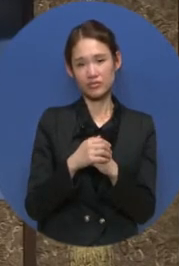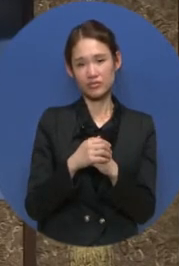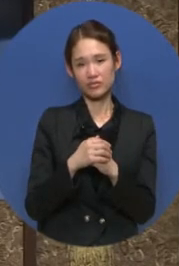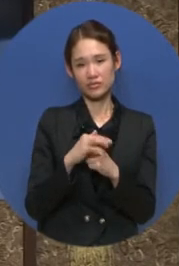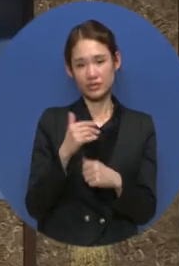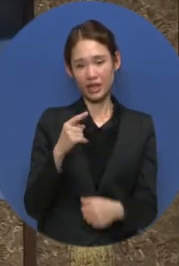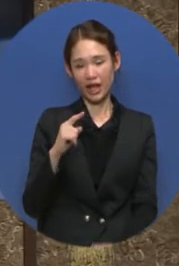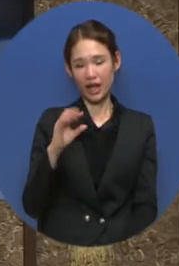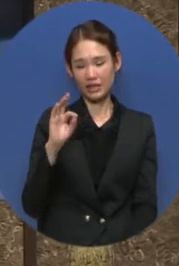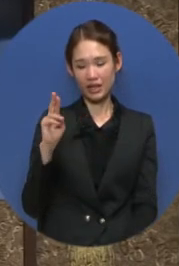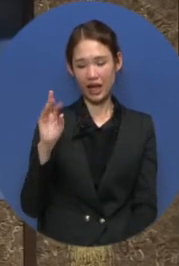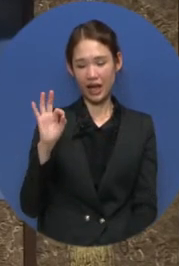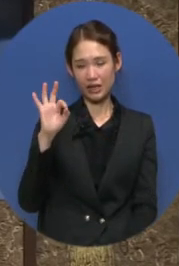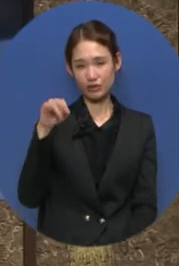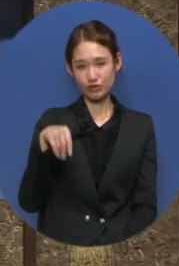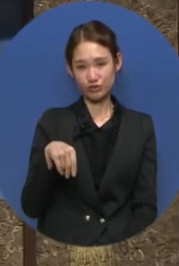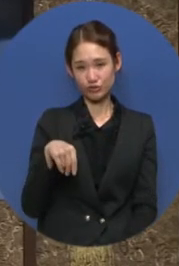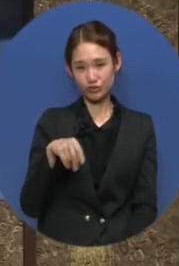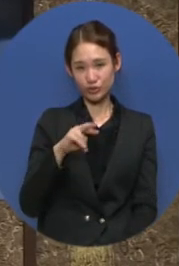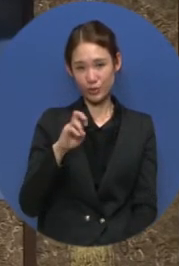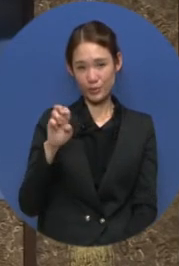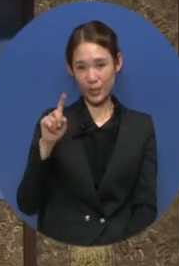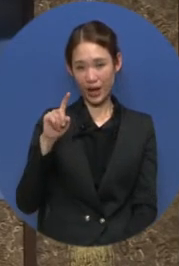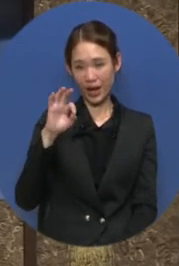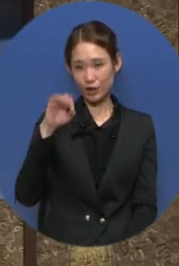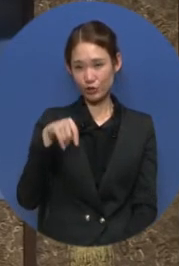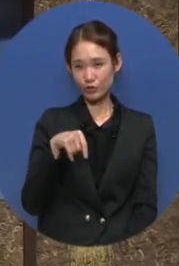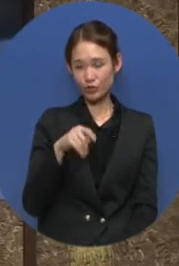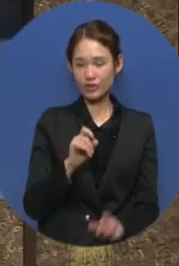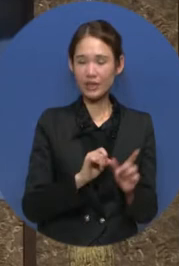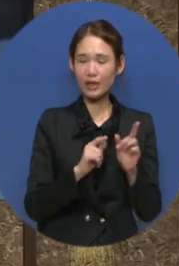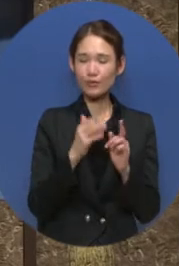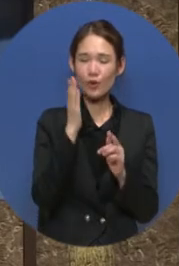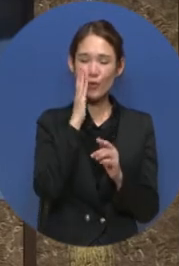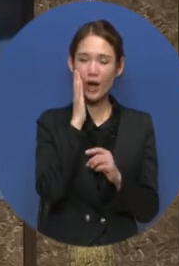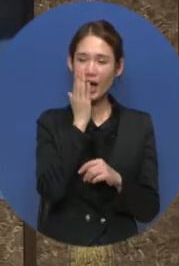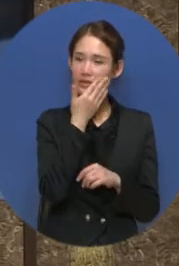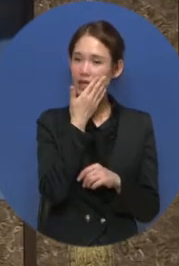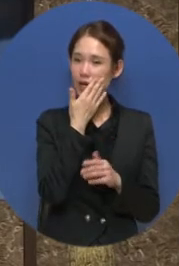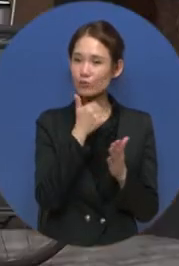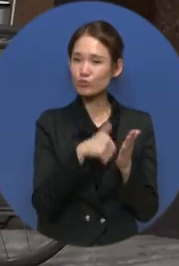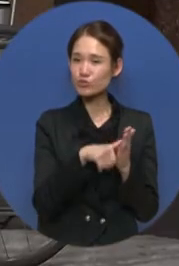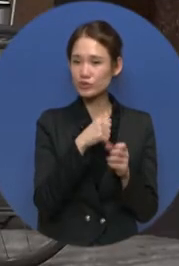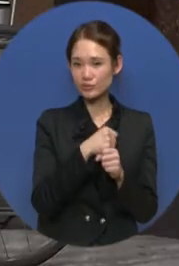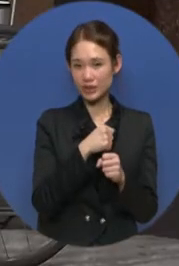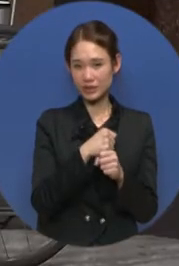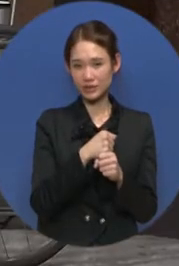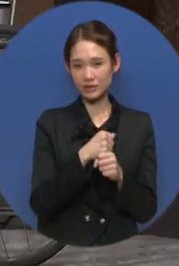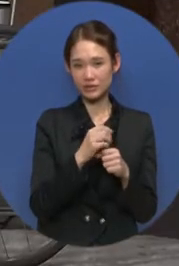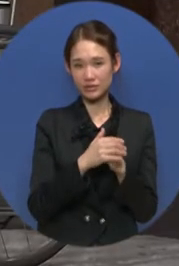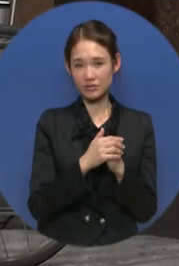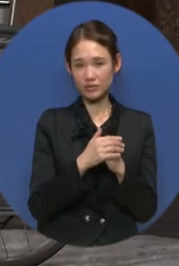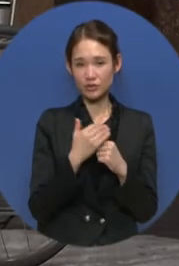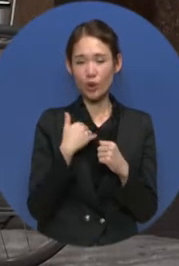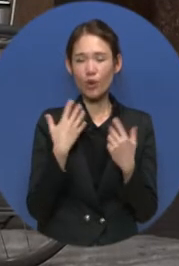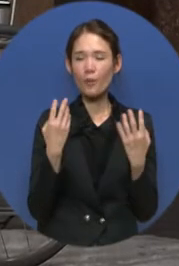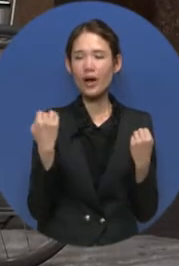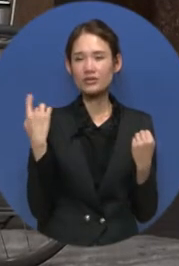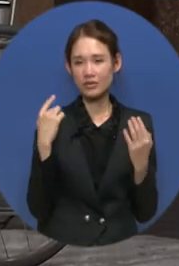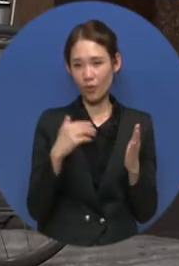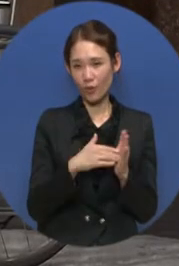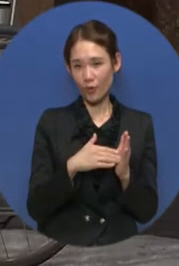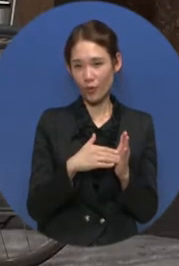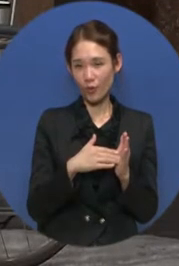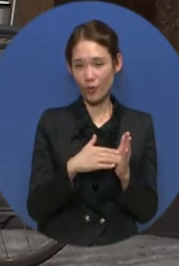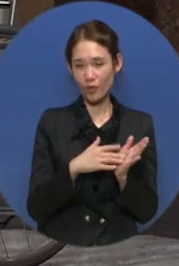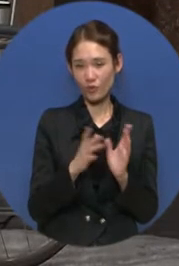산양유라든가 마유 비누 이런 것들이 예. 주로 화장품 원료로 쓰는 거예요. 네. 그래서 저도 화장품에서 좀 많이 들었던 것 같거든요. 네. 그래서